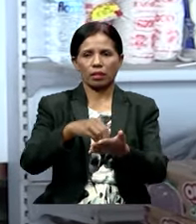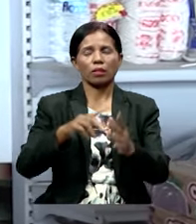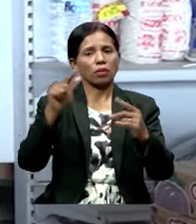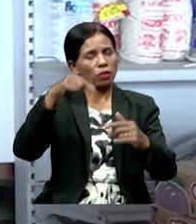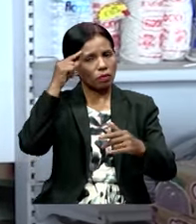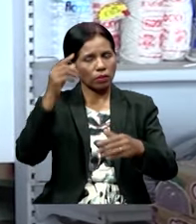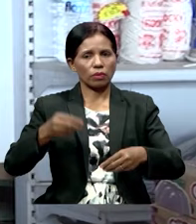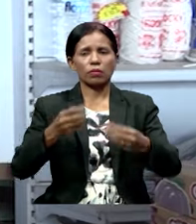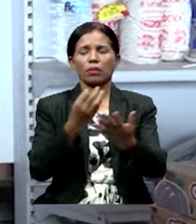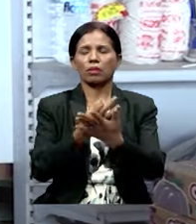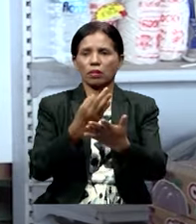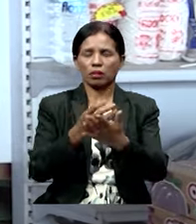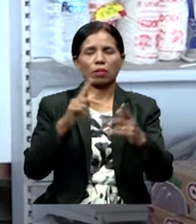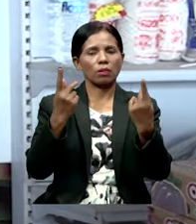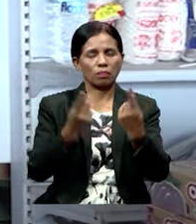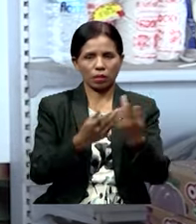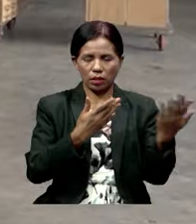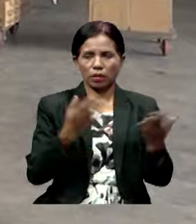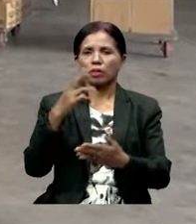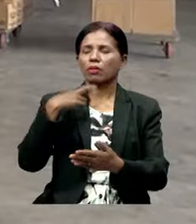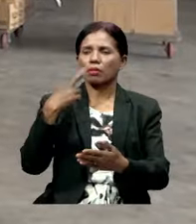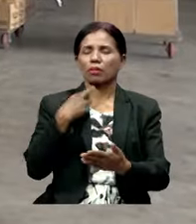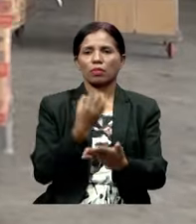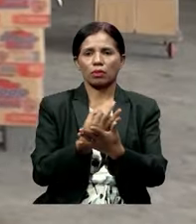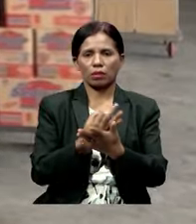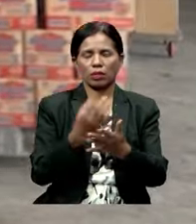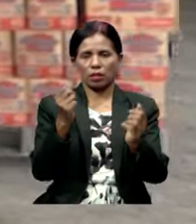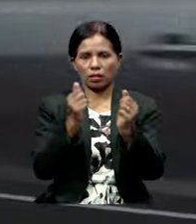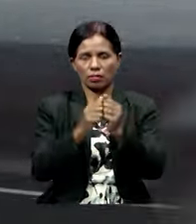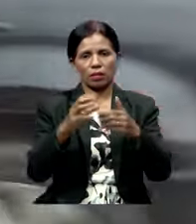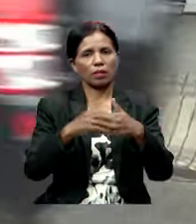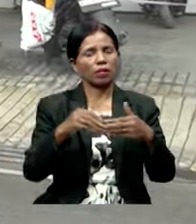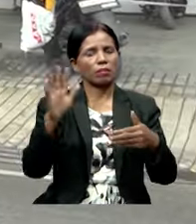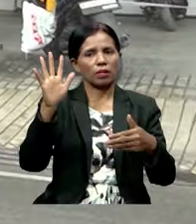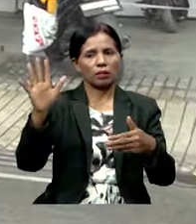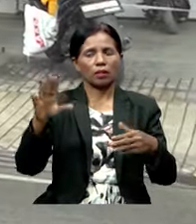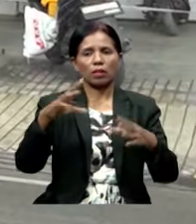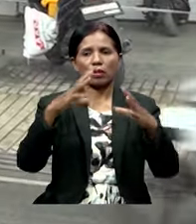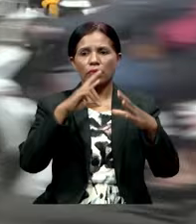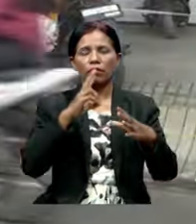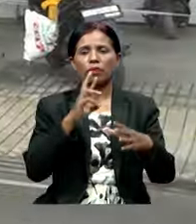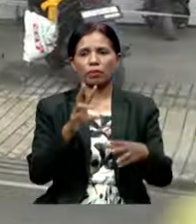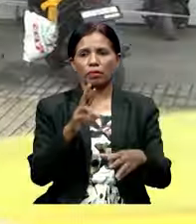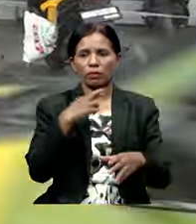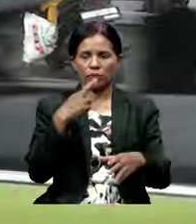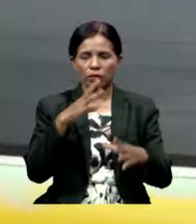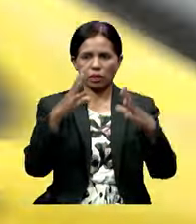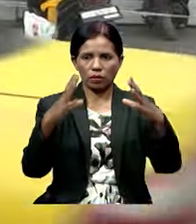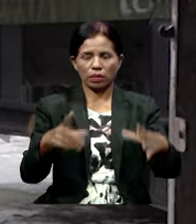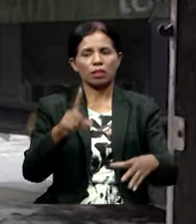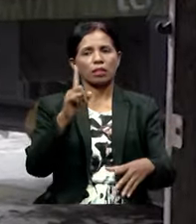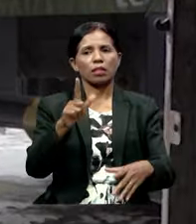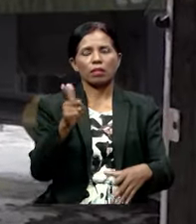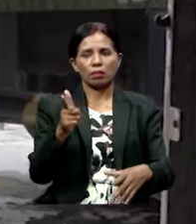fo subsidio pa empresa importadora fos o montante dólar lima cada chaca fos kilogram arroz sen lima